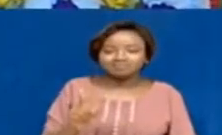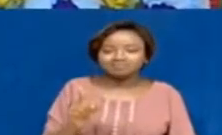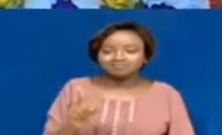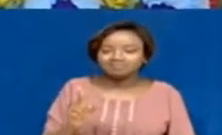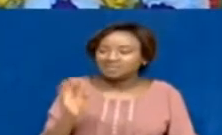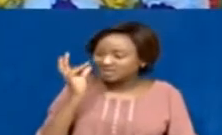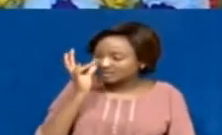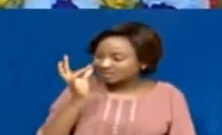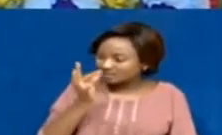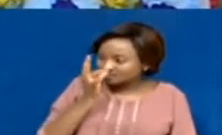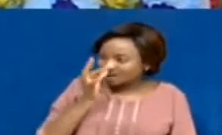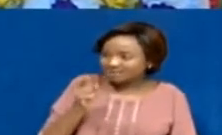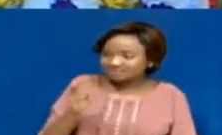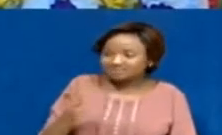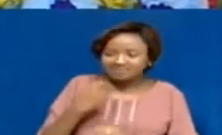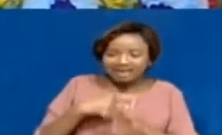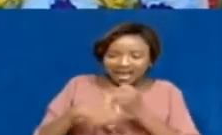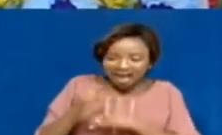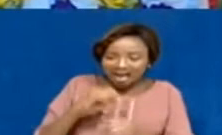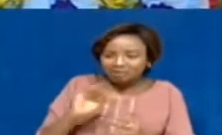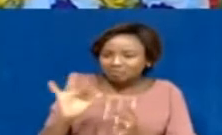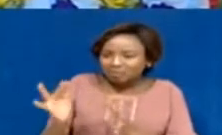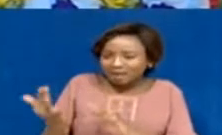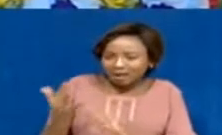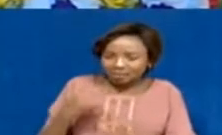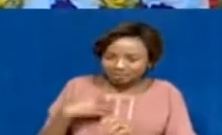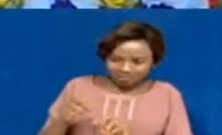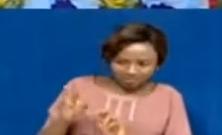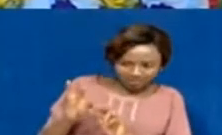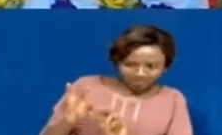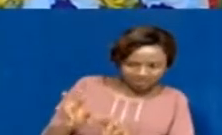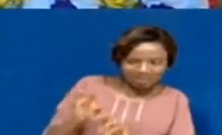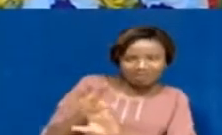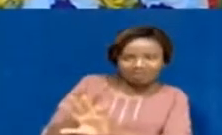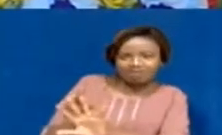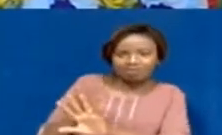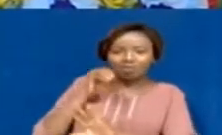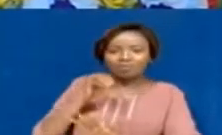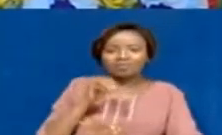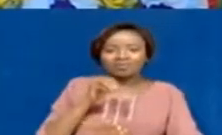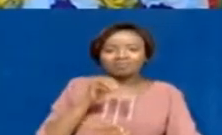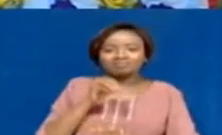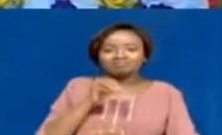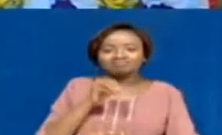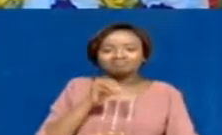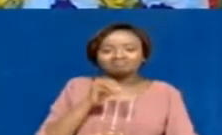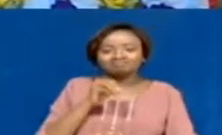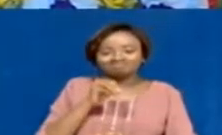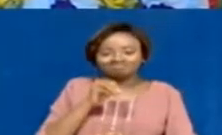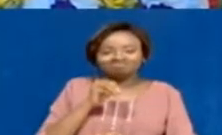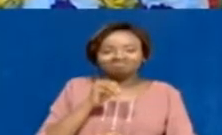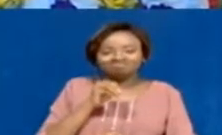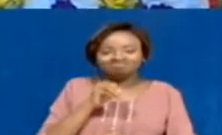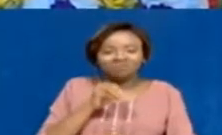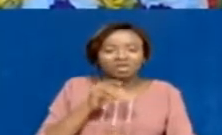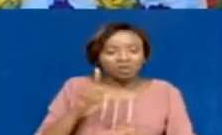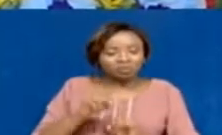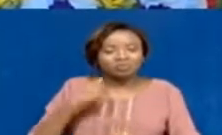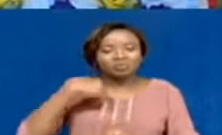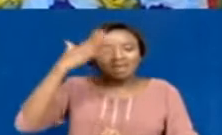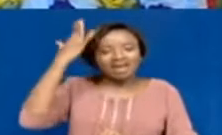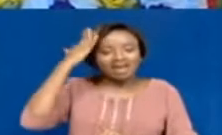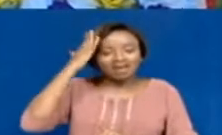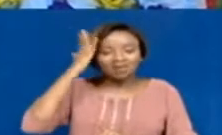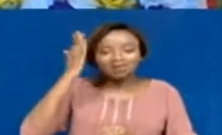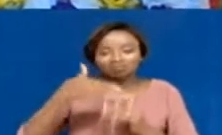katika yale ambaye tunatenda katika maisha yetu. Na sina shaka tukifanya haya,